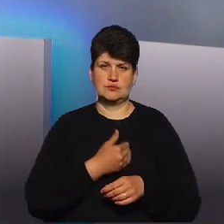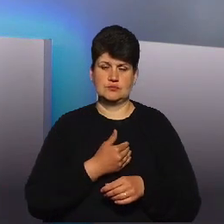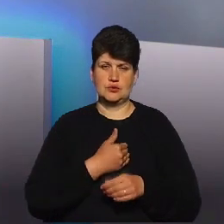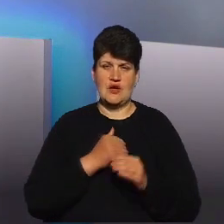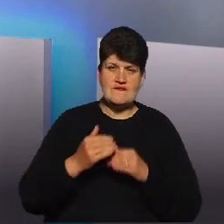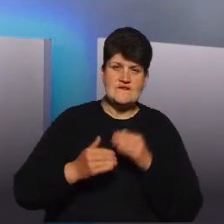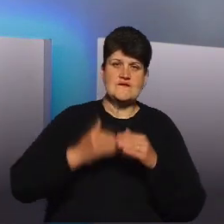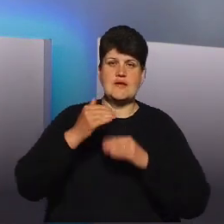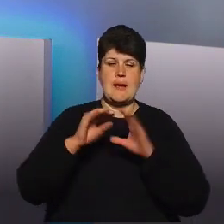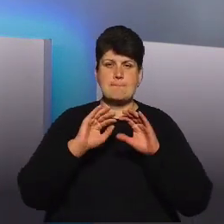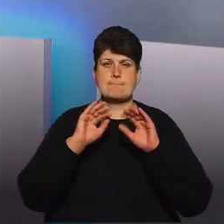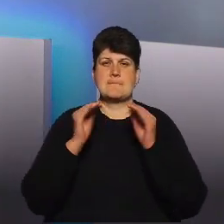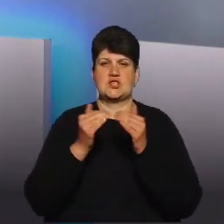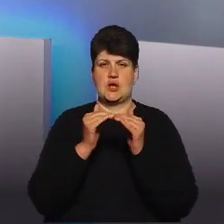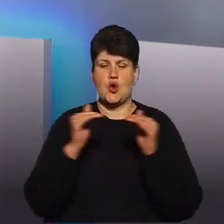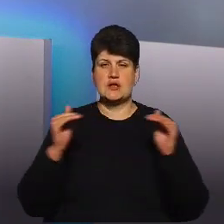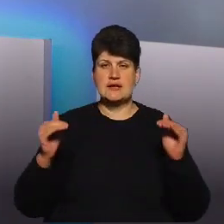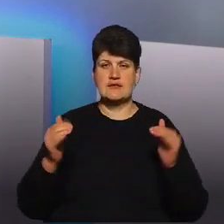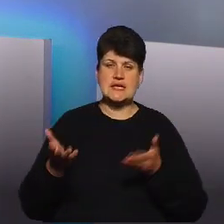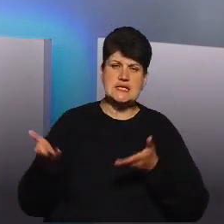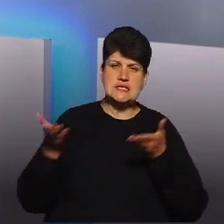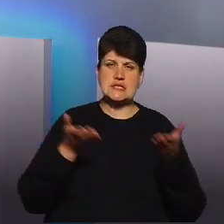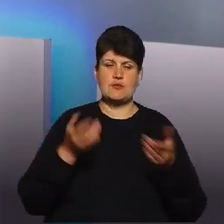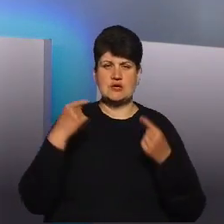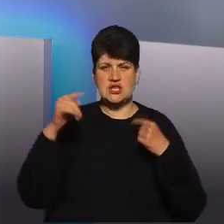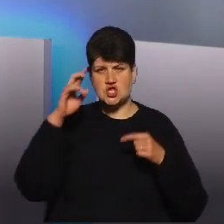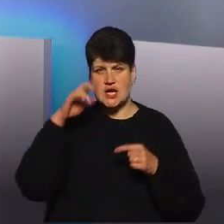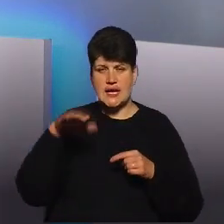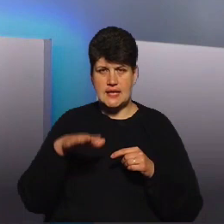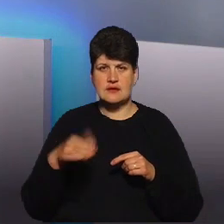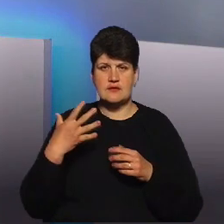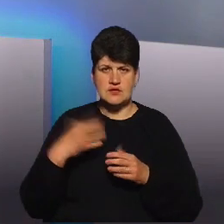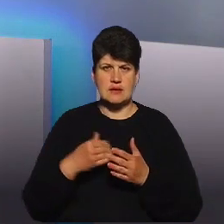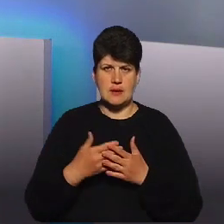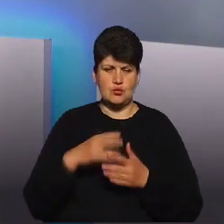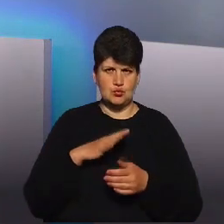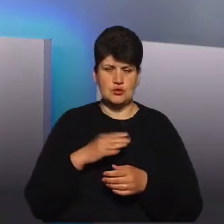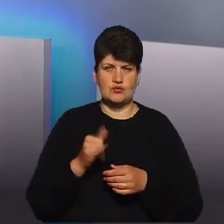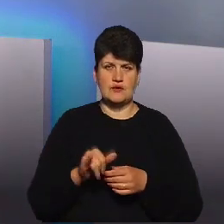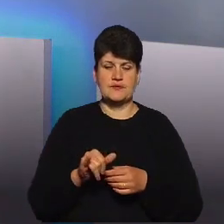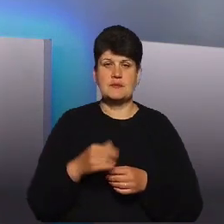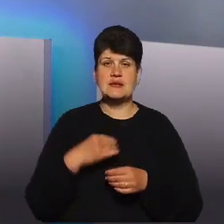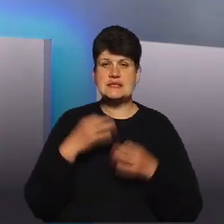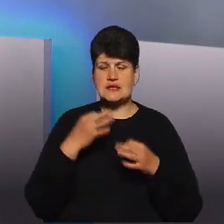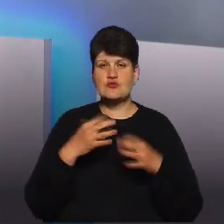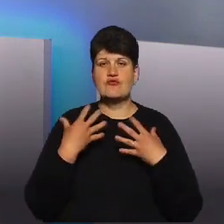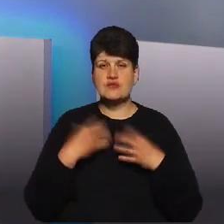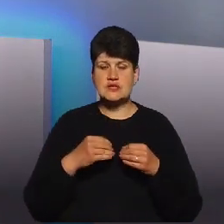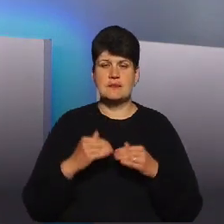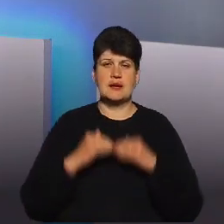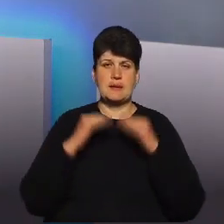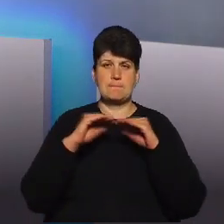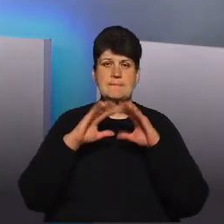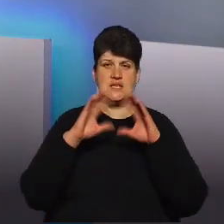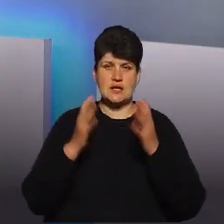і запрошуєте резидентів з інших країн. Вже, мабуть, і були у вас в гості. Я вам скажу, ми вже вийшли на міжнародний рівень. Можемо цим похвалитися, тому